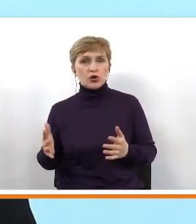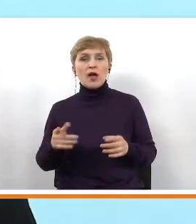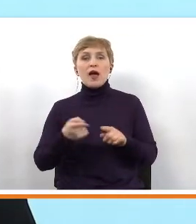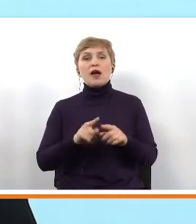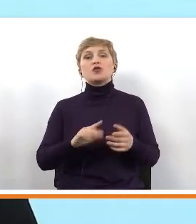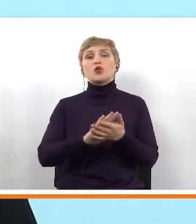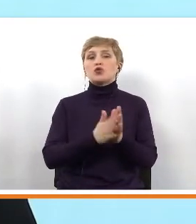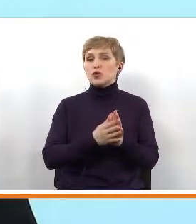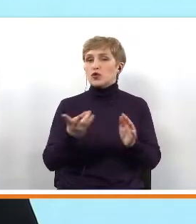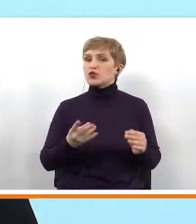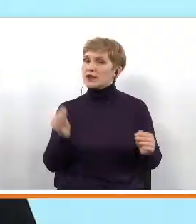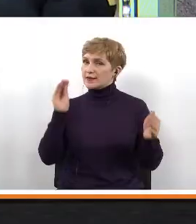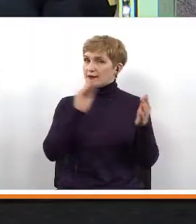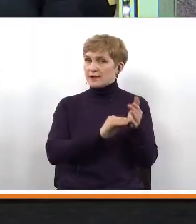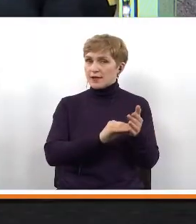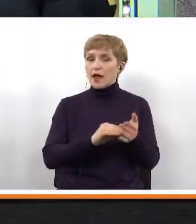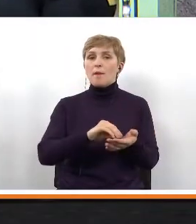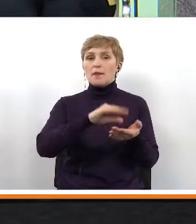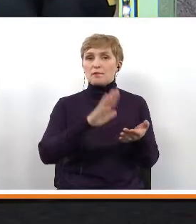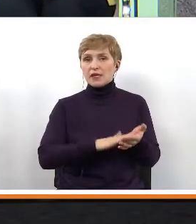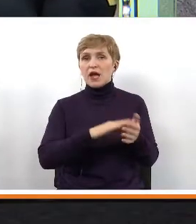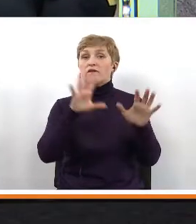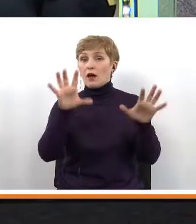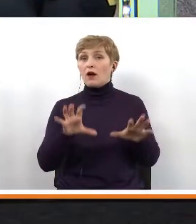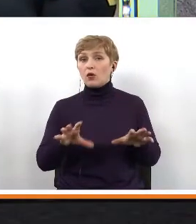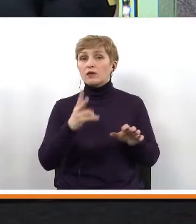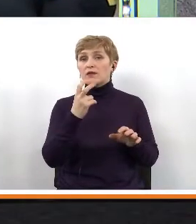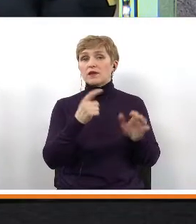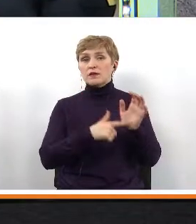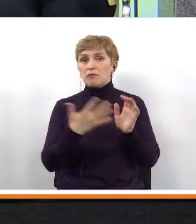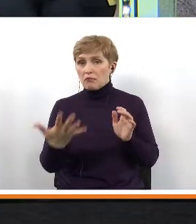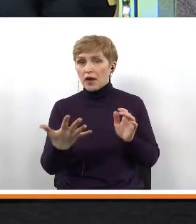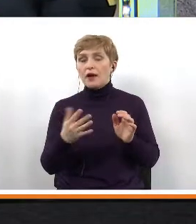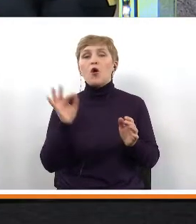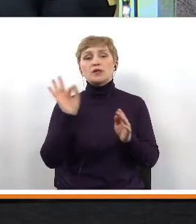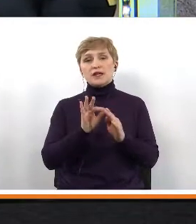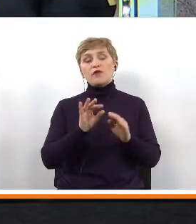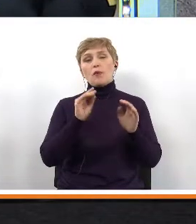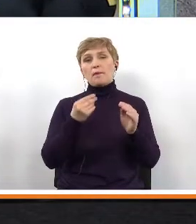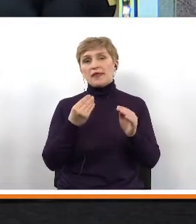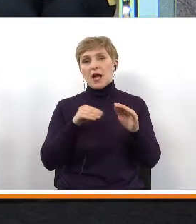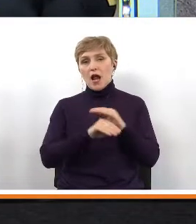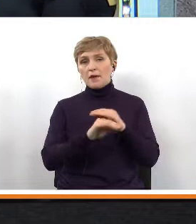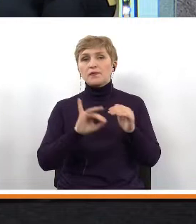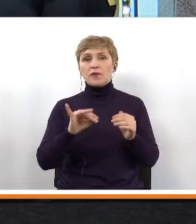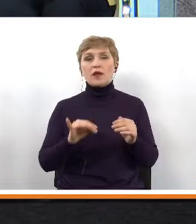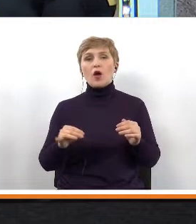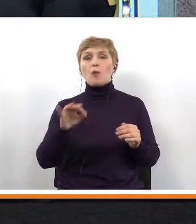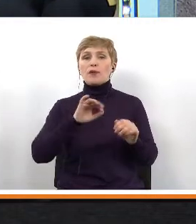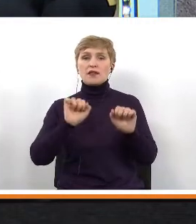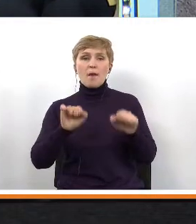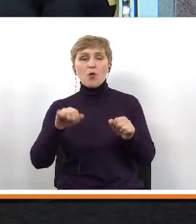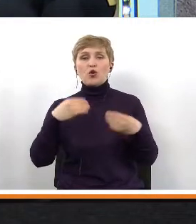условие нужно занести и прописать в законе 275-м о целевом капитале и уполномочить высший